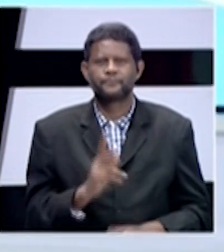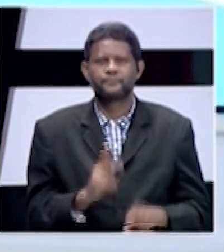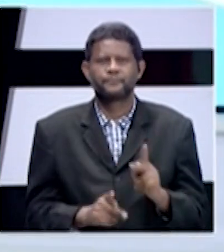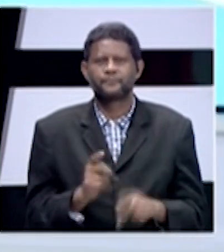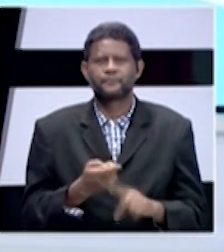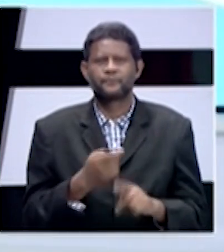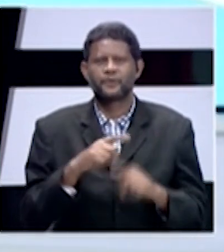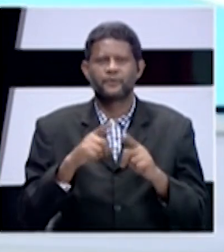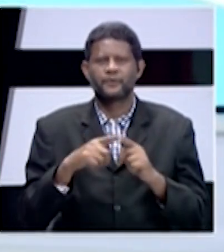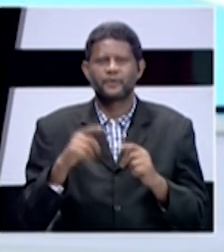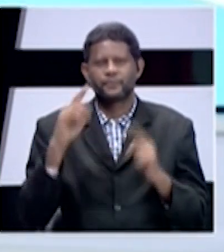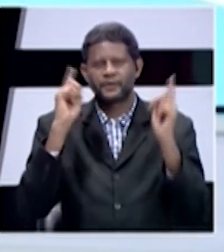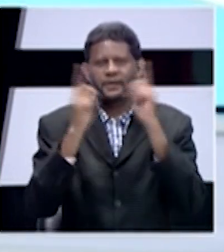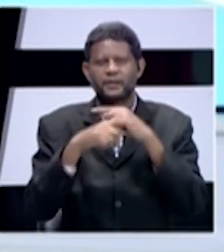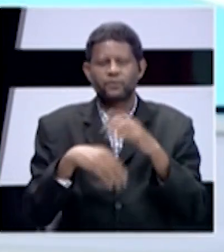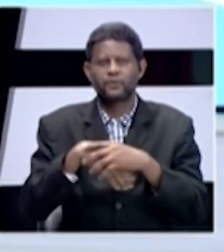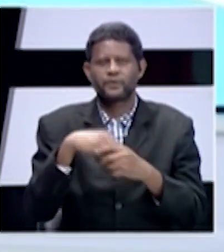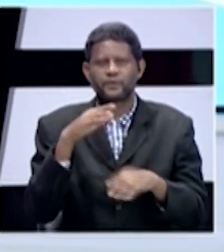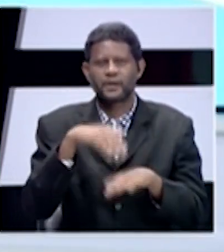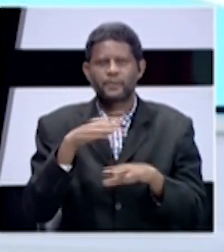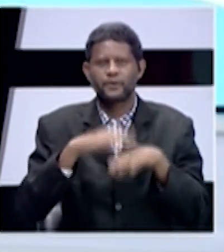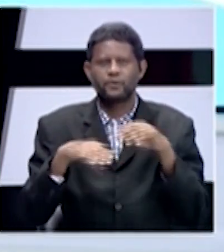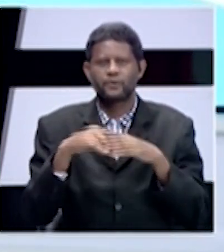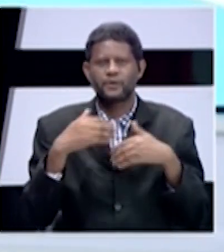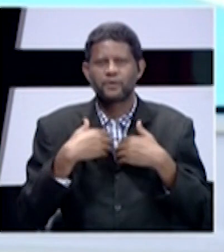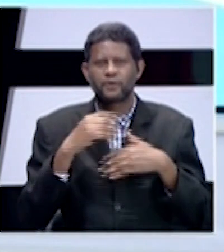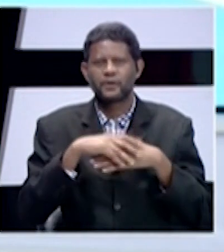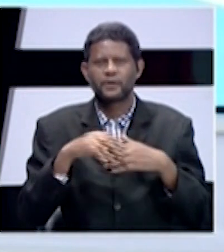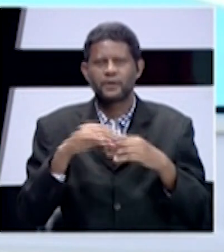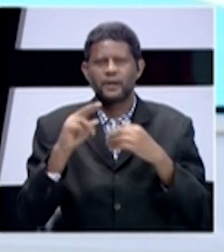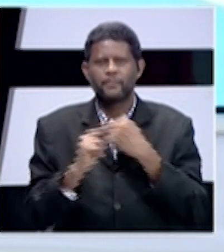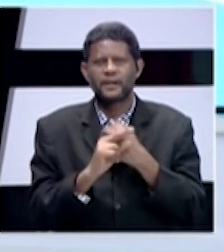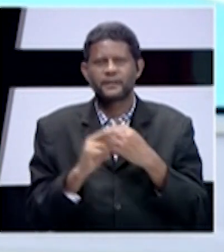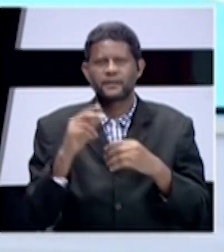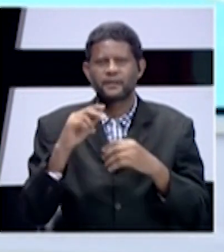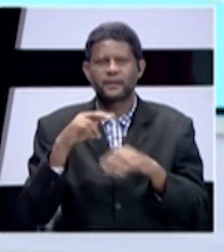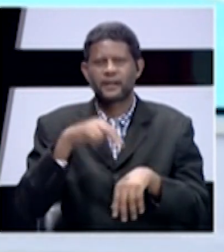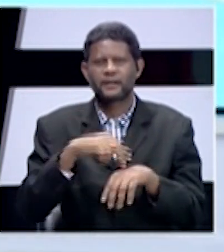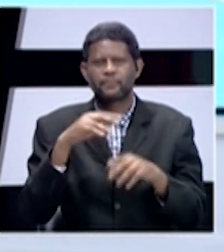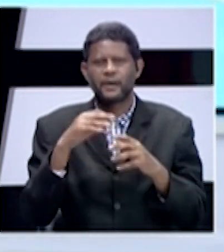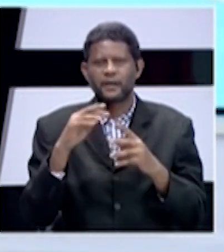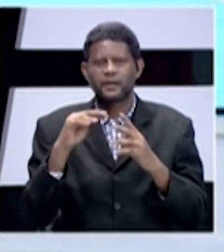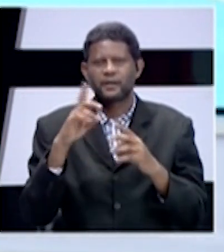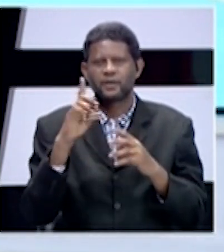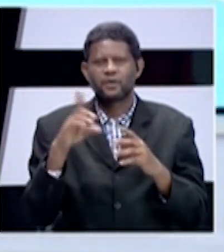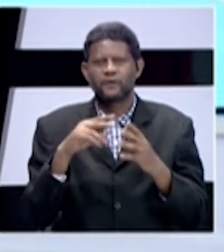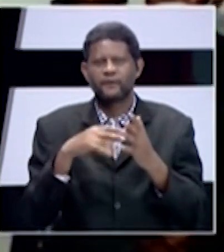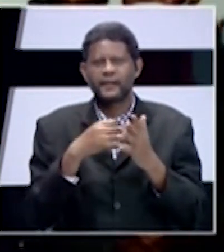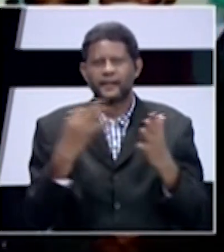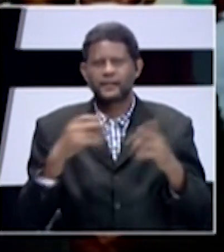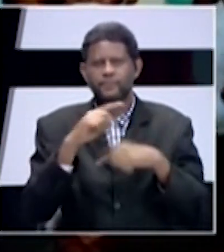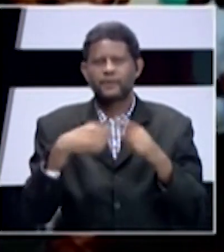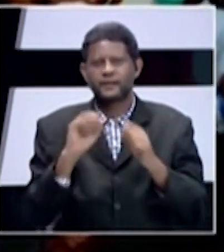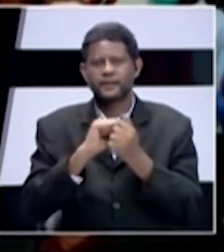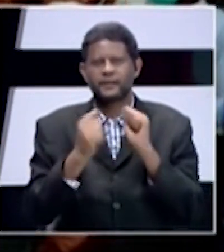ሕብረተሰብ ካብ ዝተፈላለዩ ምድንጋራት ወፂኡ ኣብ ኢዱ ዘሎ ገንዘብ ኣብ ባንክን ትካላት ማይክሮፋይናንሳትን ብምኻድ